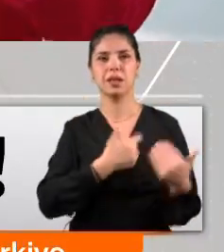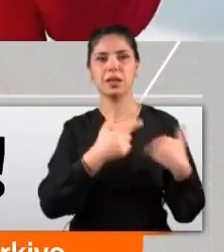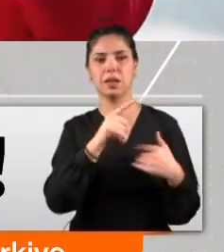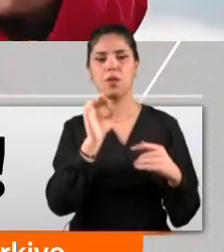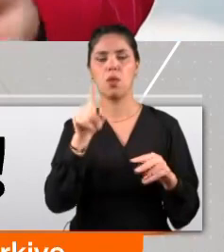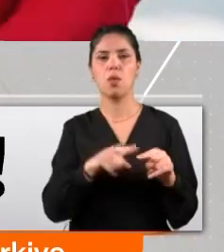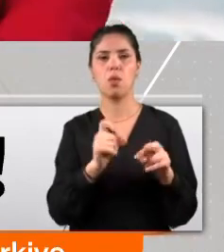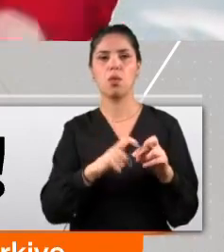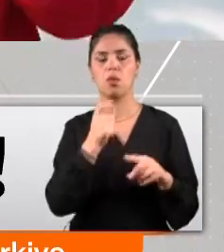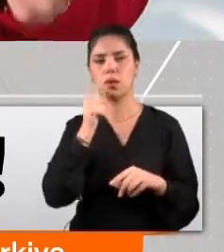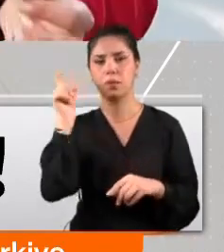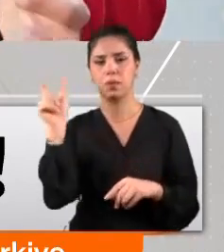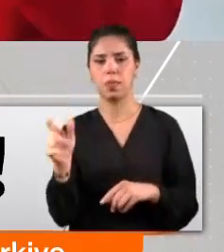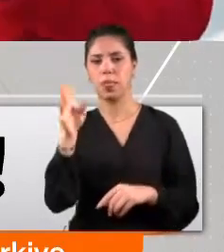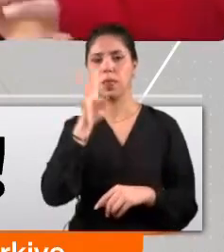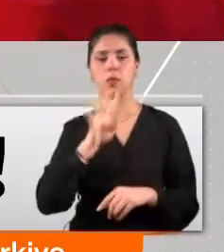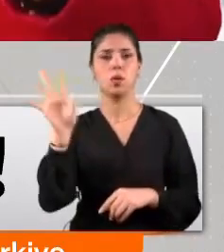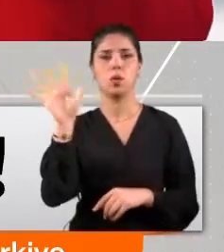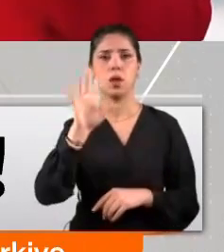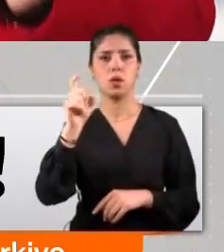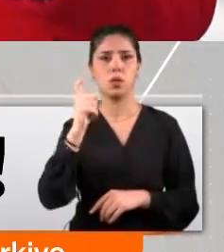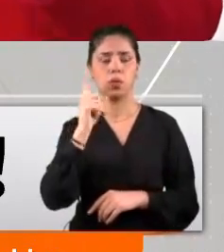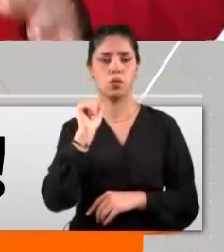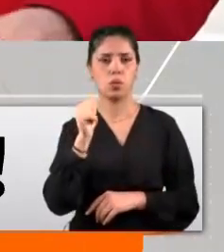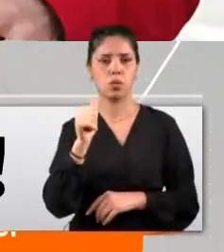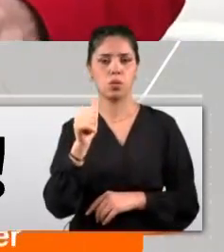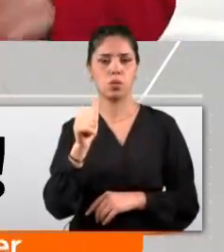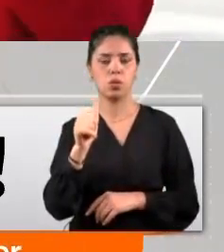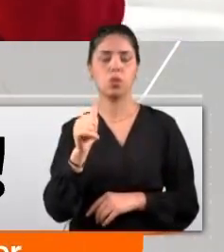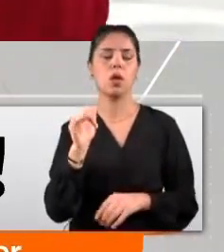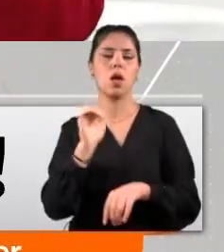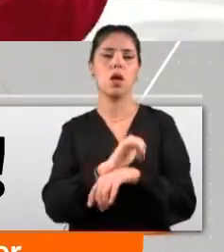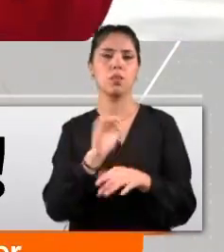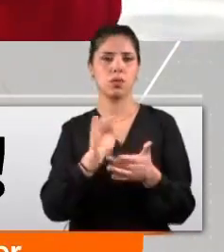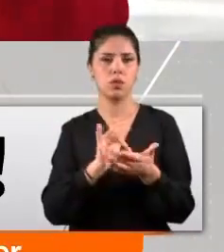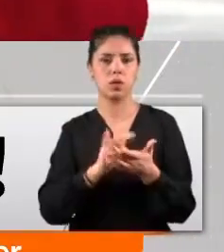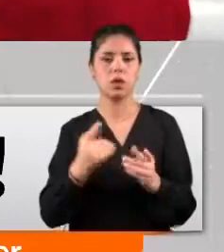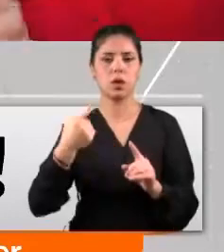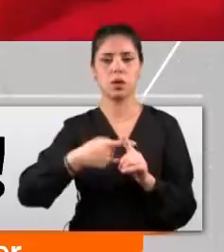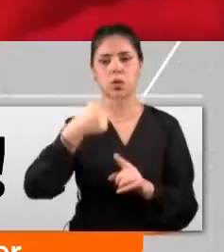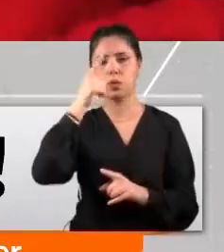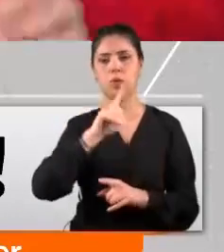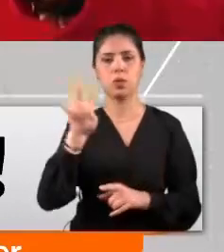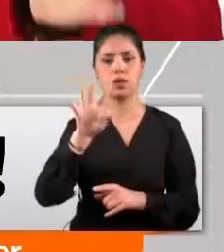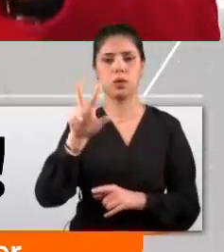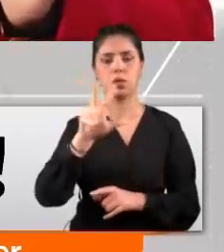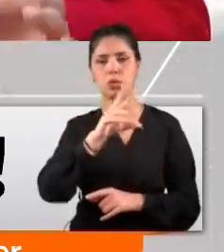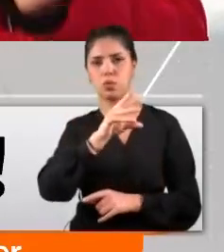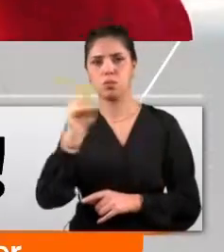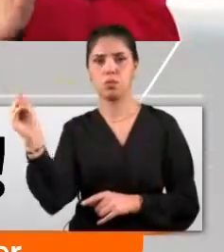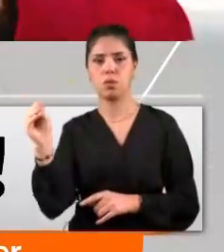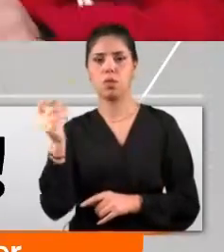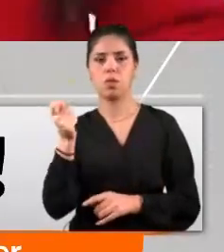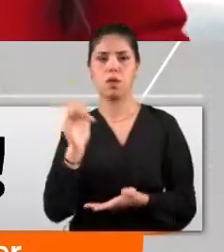Apaydın ise yine aynı suçlardan 459 yıl 7 ay hapis cezasına çarptırıldı. Ayrıca 143 milyon 849 bin